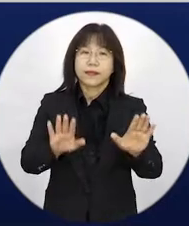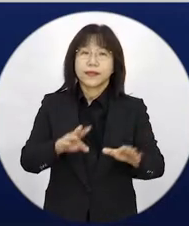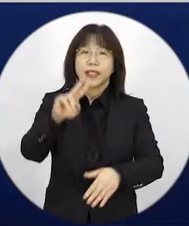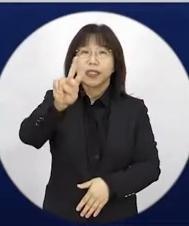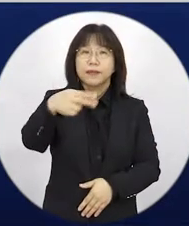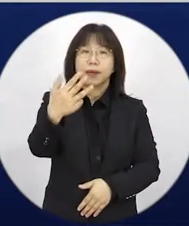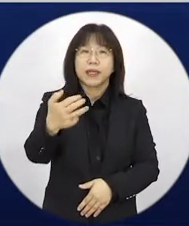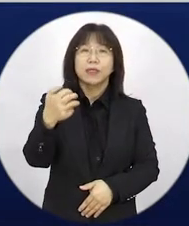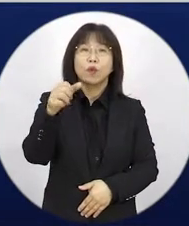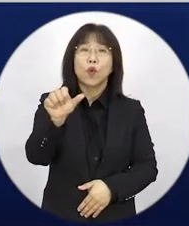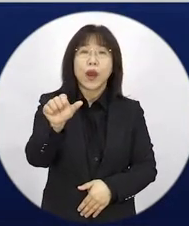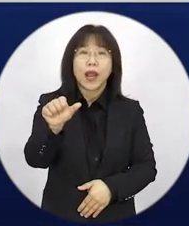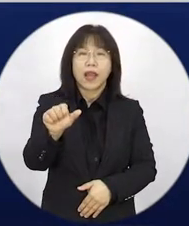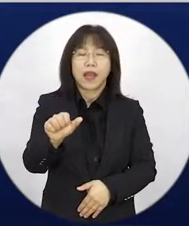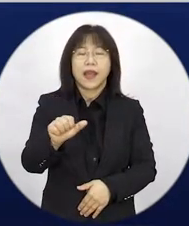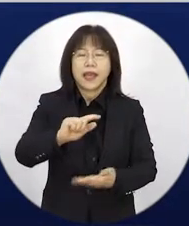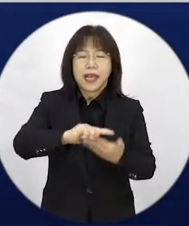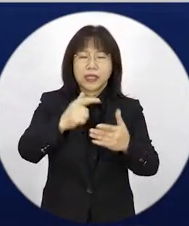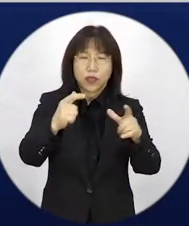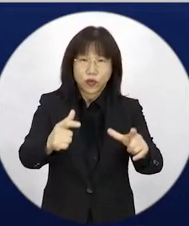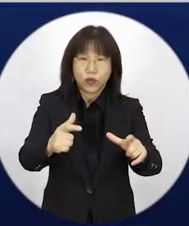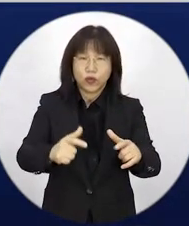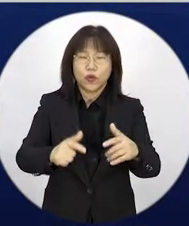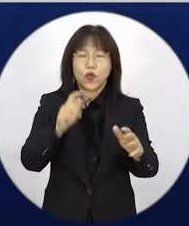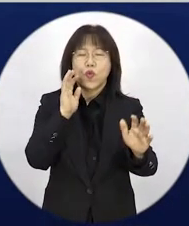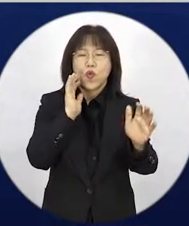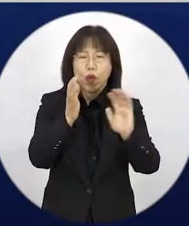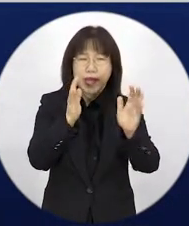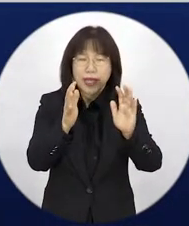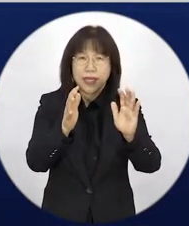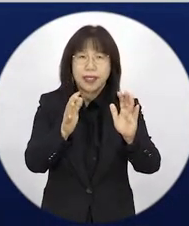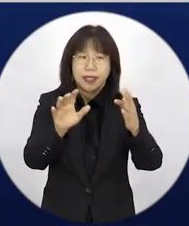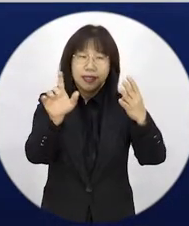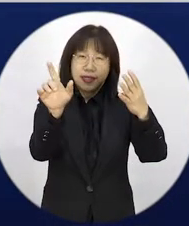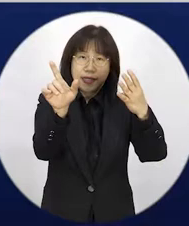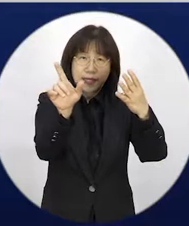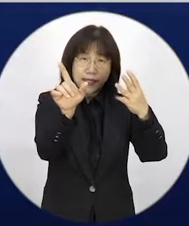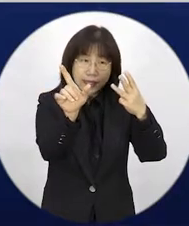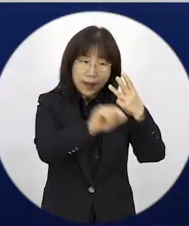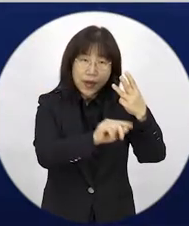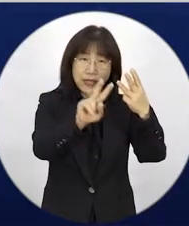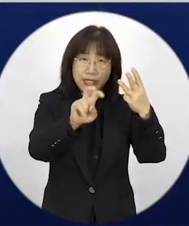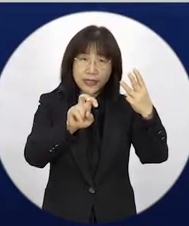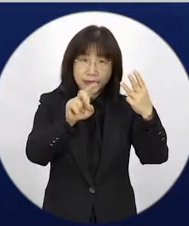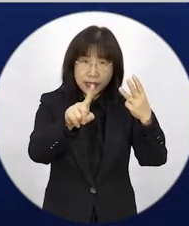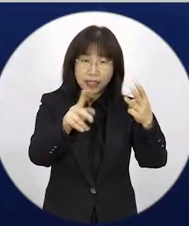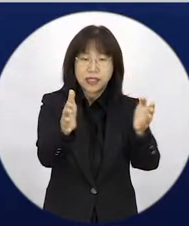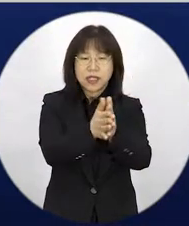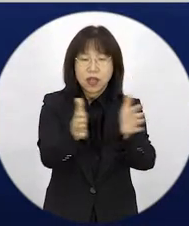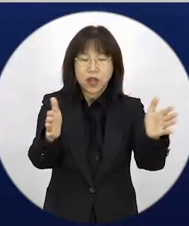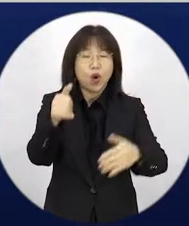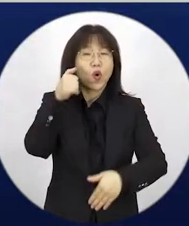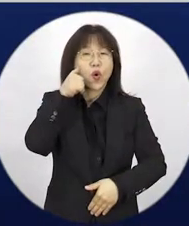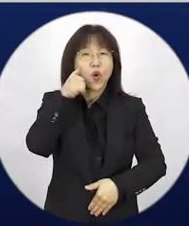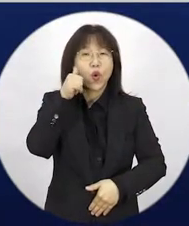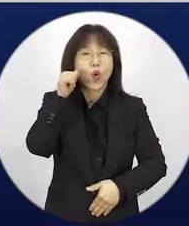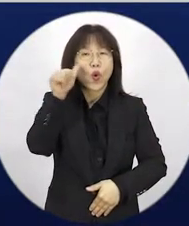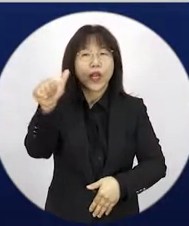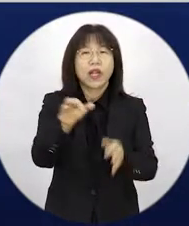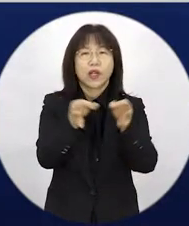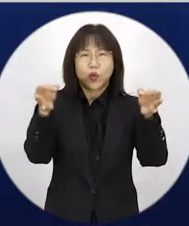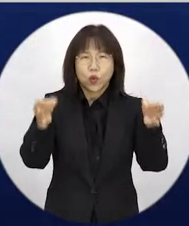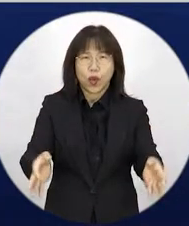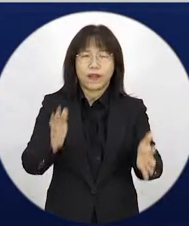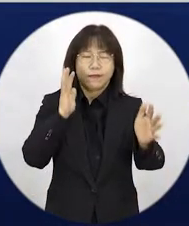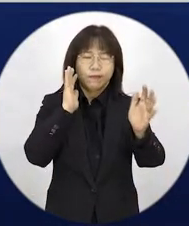제 285회 서울특별시 강서구 회 임시회가 지난 21일 제 1차 본회의 로 개의 5일 동안 열렸습니다